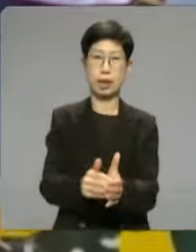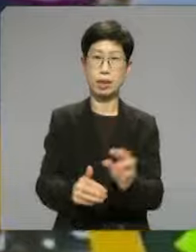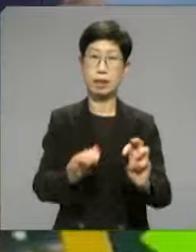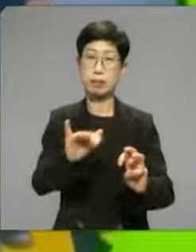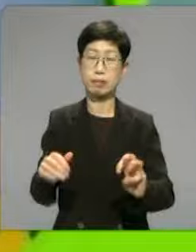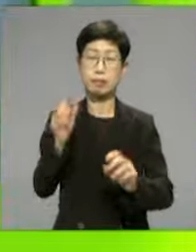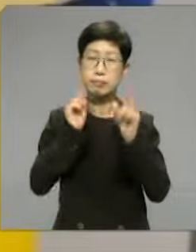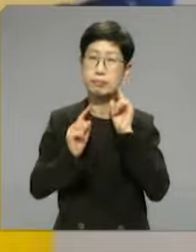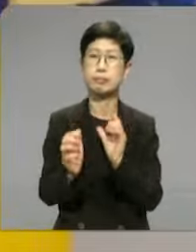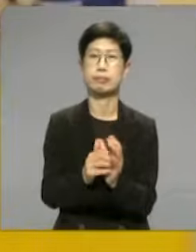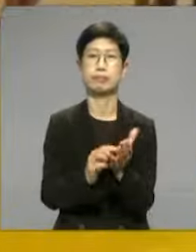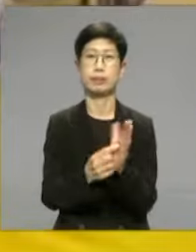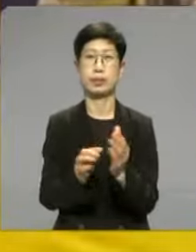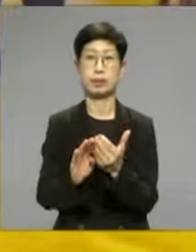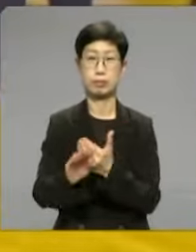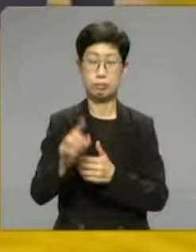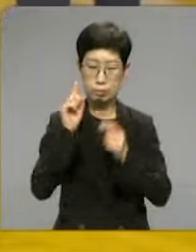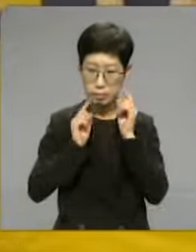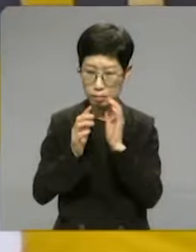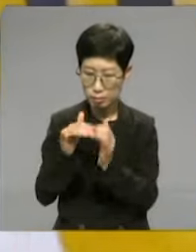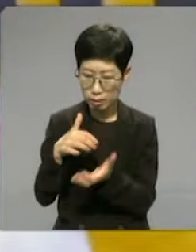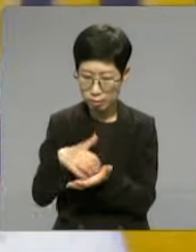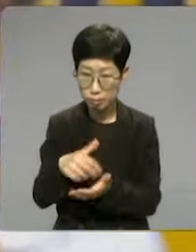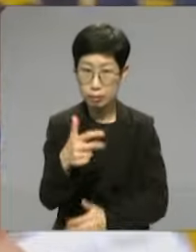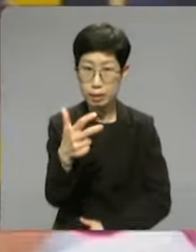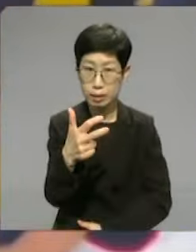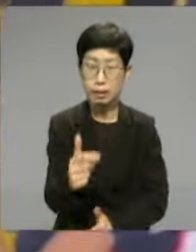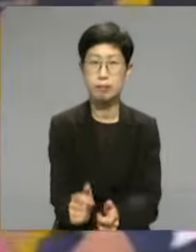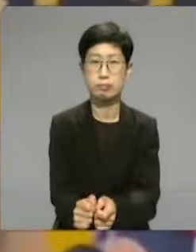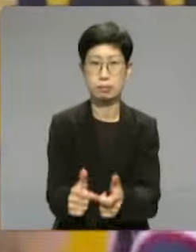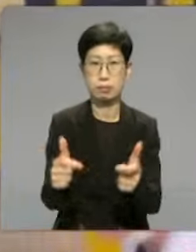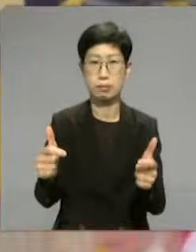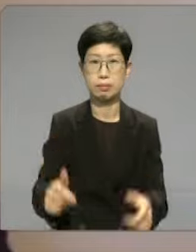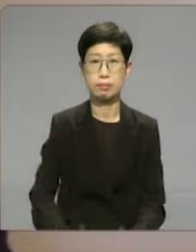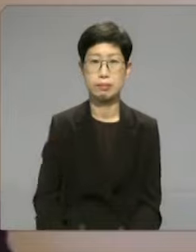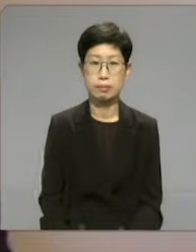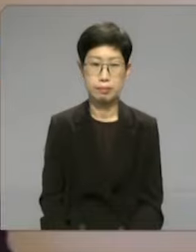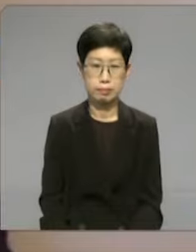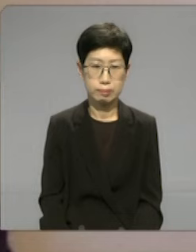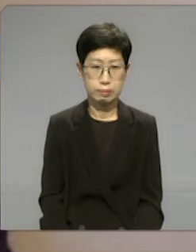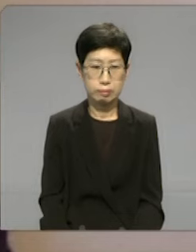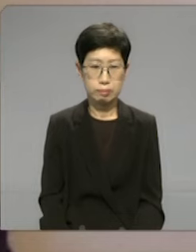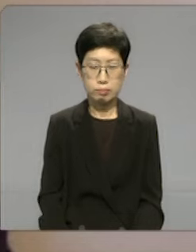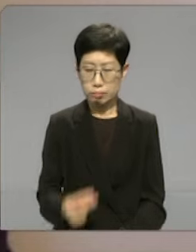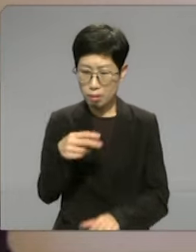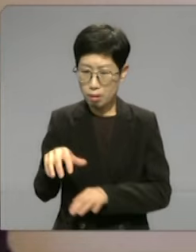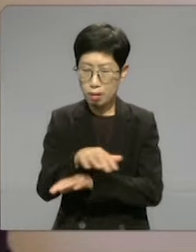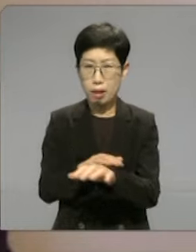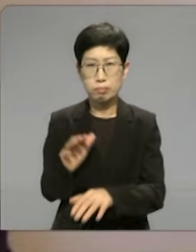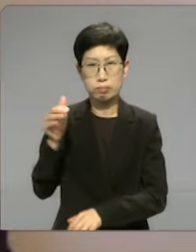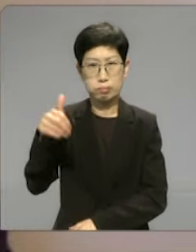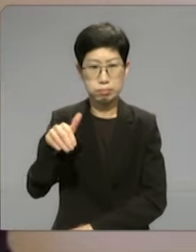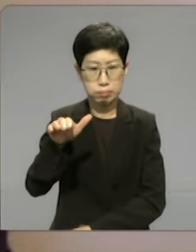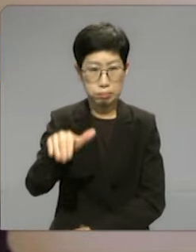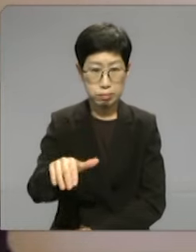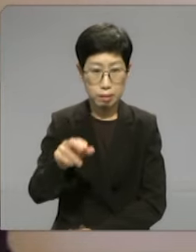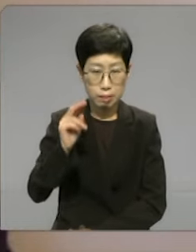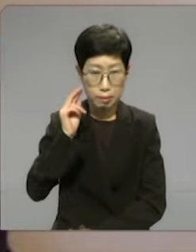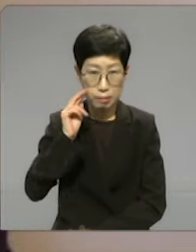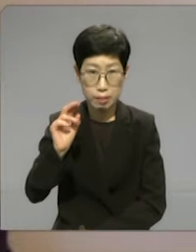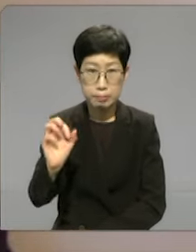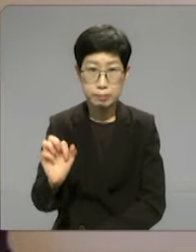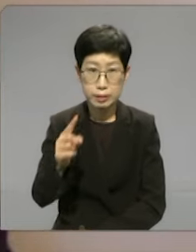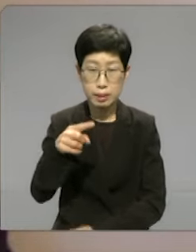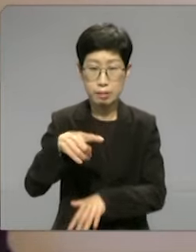밝혔습니다. 이후 부상자는 70여 명으로 늘어났습니다. It's not uncommon to have turbulence encounters that